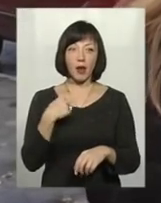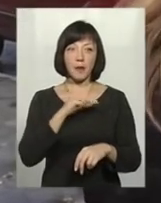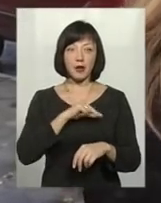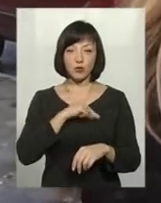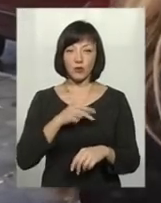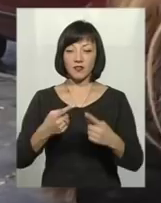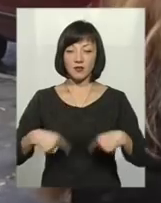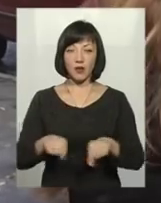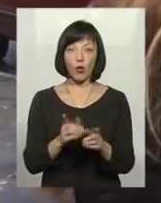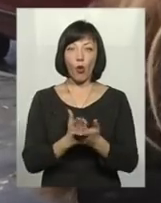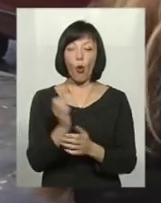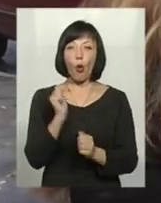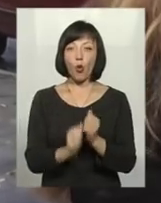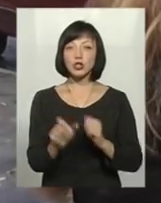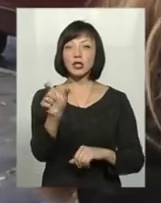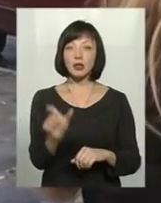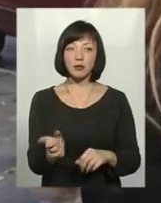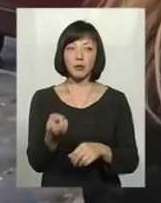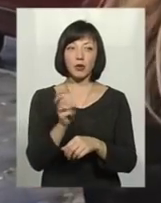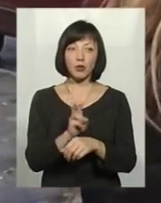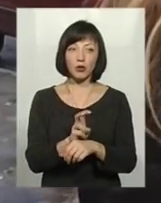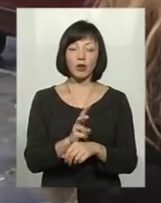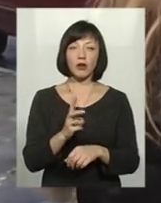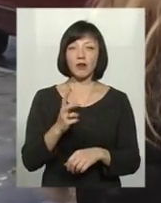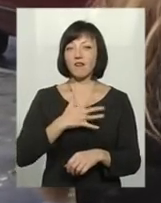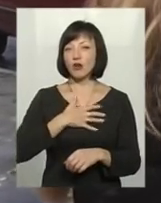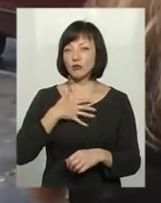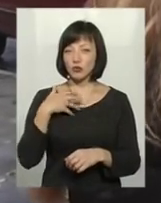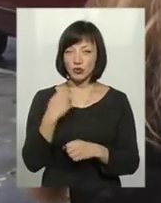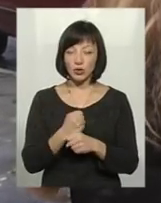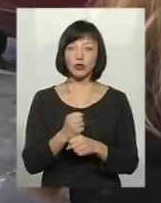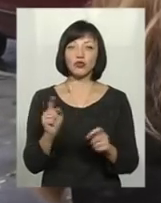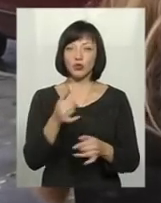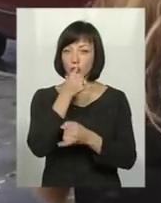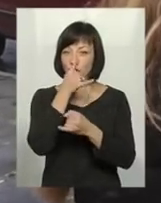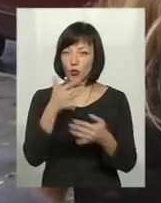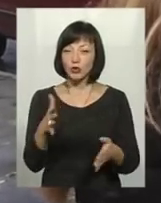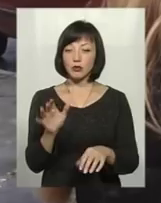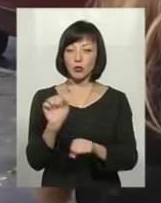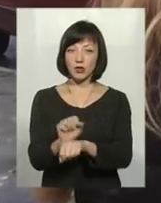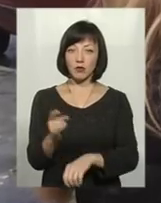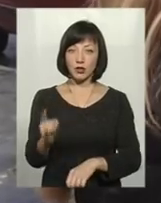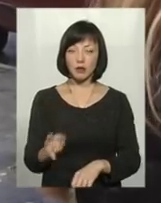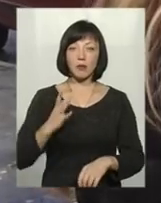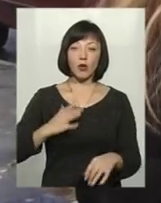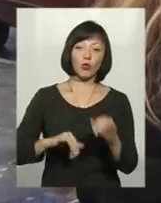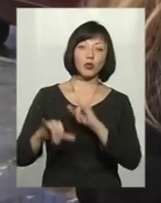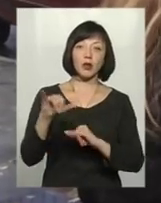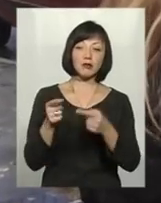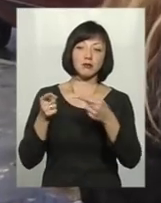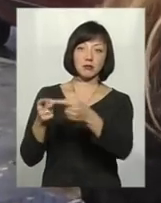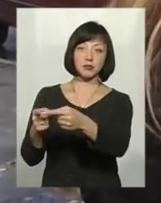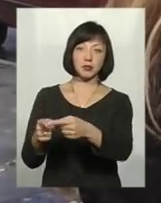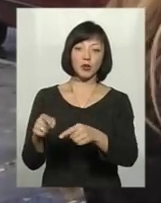сфері обслуговування, кожен клієнт, коли приходить, він край возмущається тим, що він не може поставити тут машину, приходиться десь на окраїні